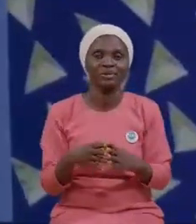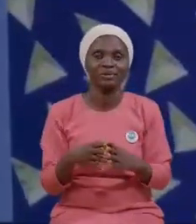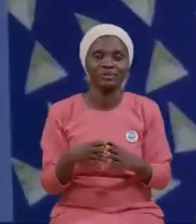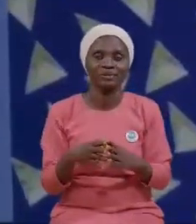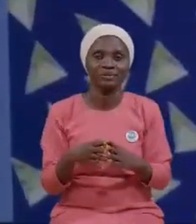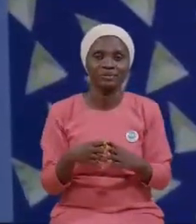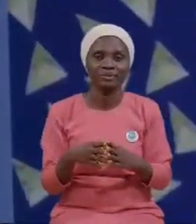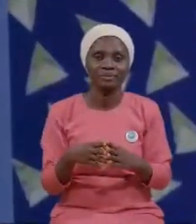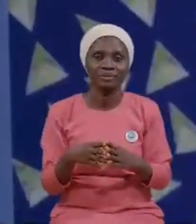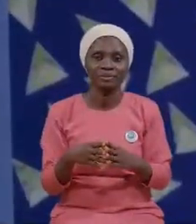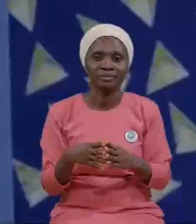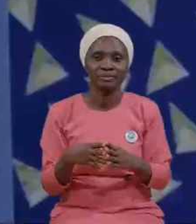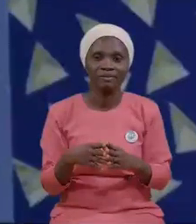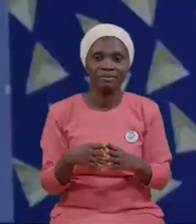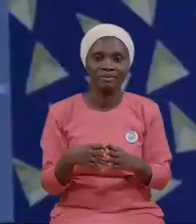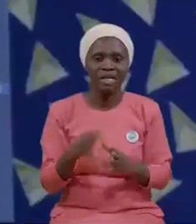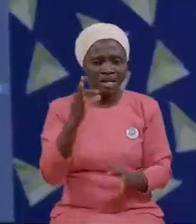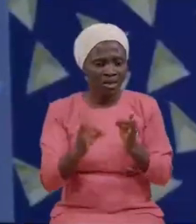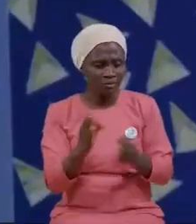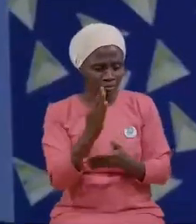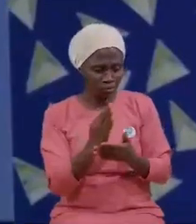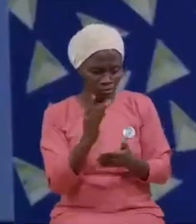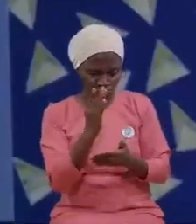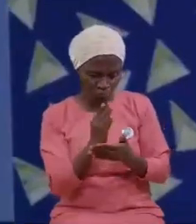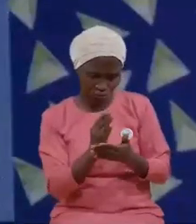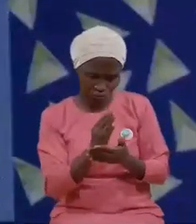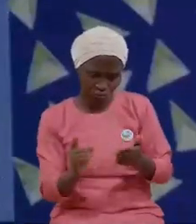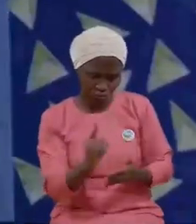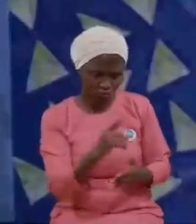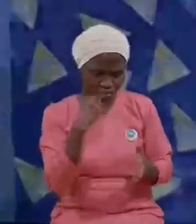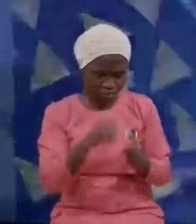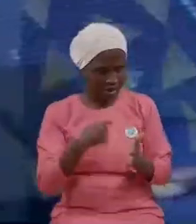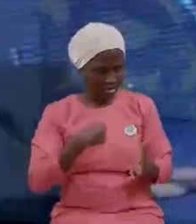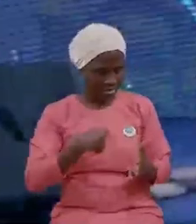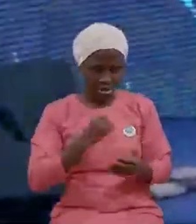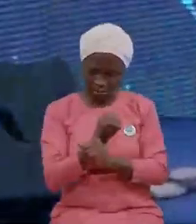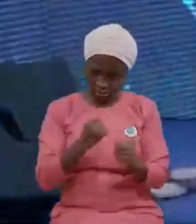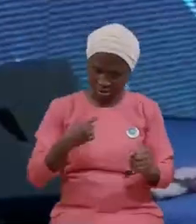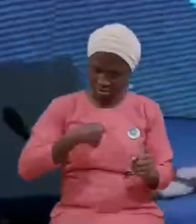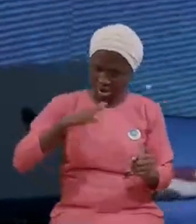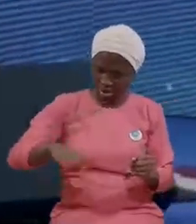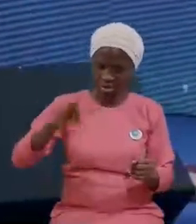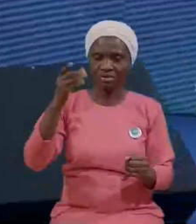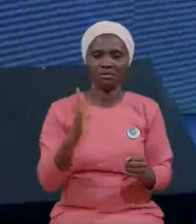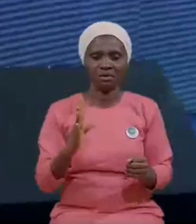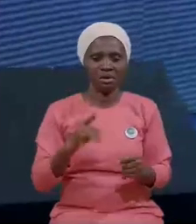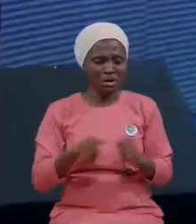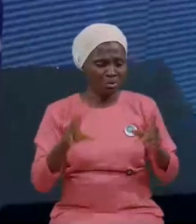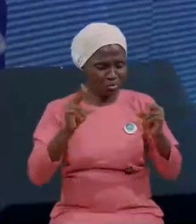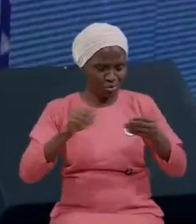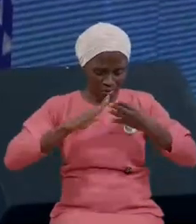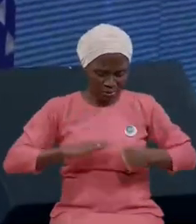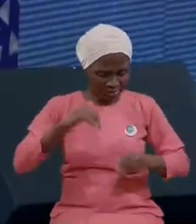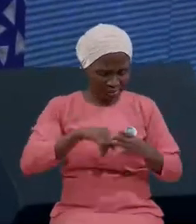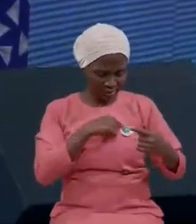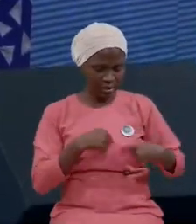Si quelqu'un dit « Je suis sauvé, je suis enfant de Dieu », mais il n'a pas de paix dans le cœur, il